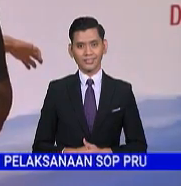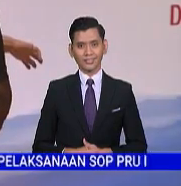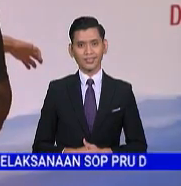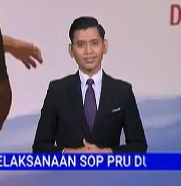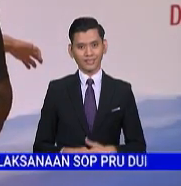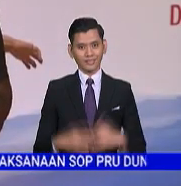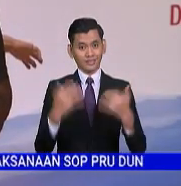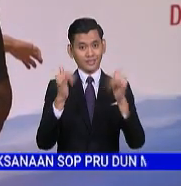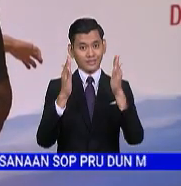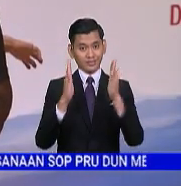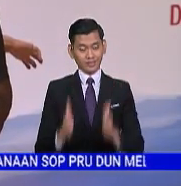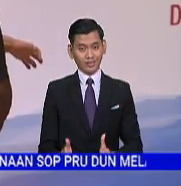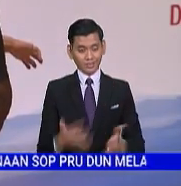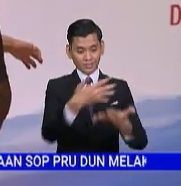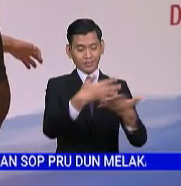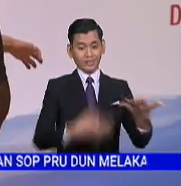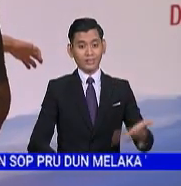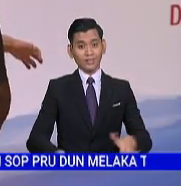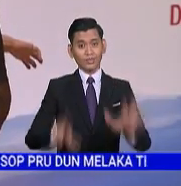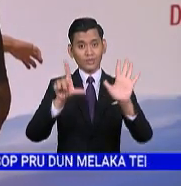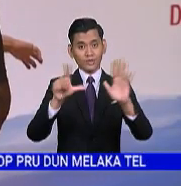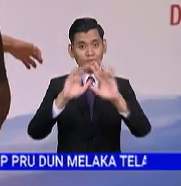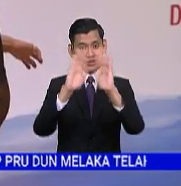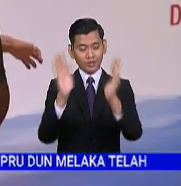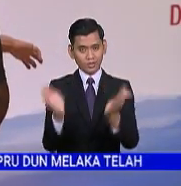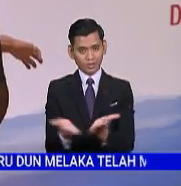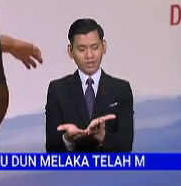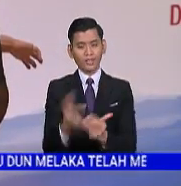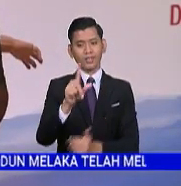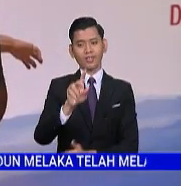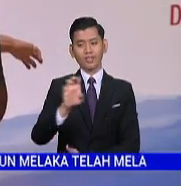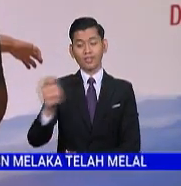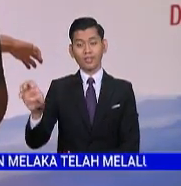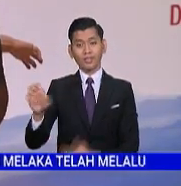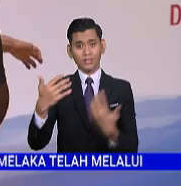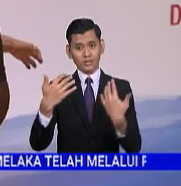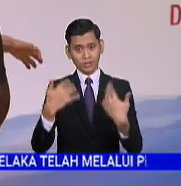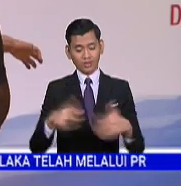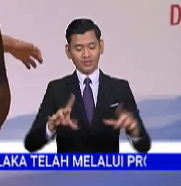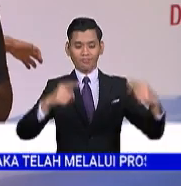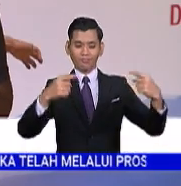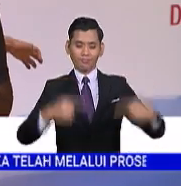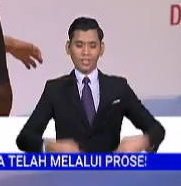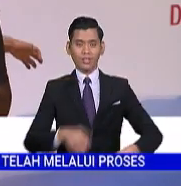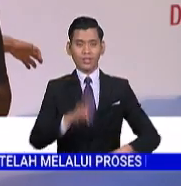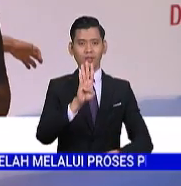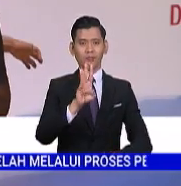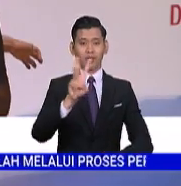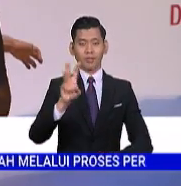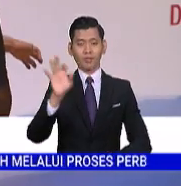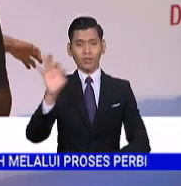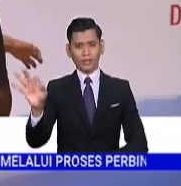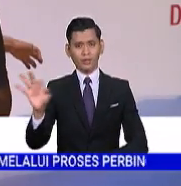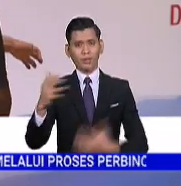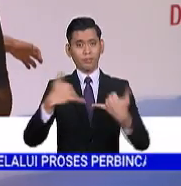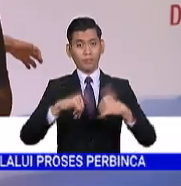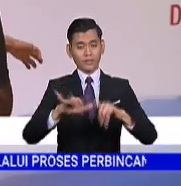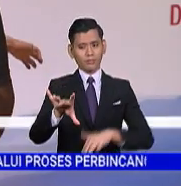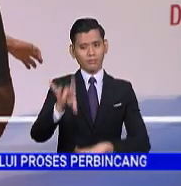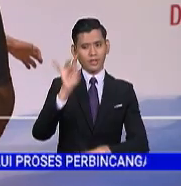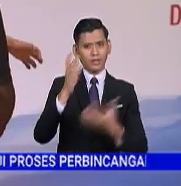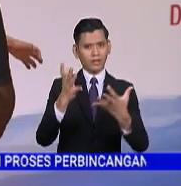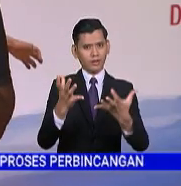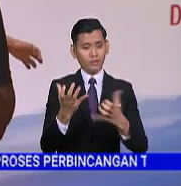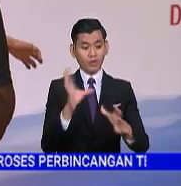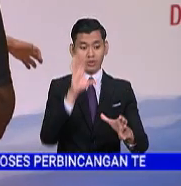Pemain ranking ke-7 dunia Li Zijia yang sudah pun layak ke saingan jelajah dunia akhir BWF masih mempunyai pilihan untuk